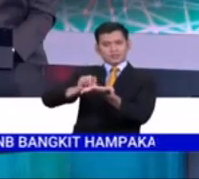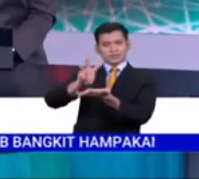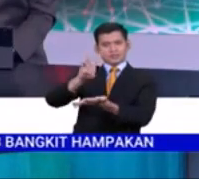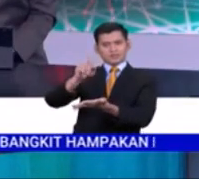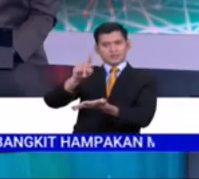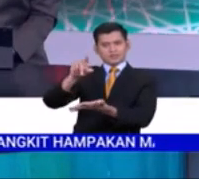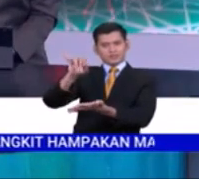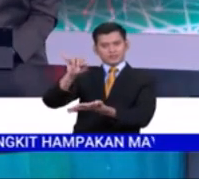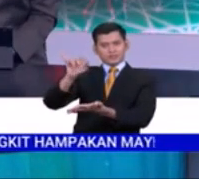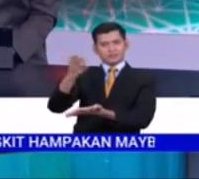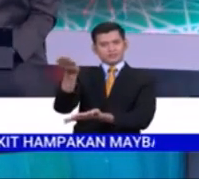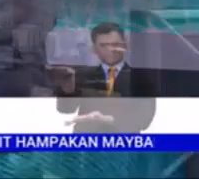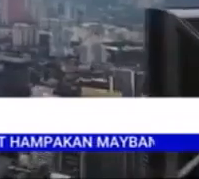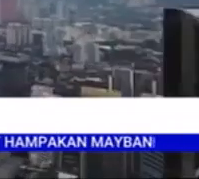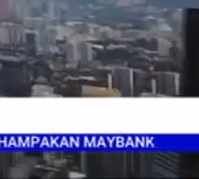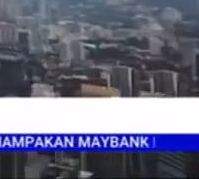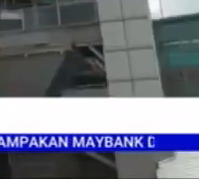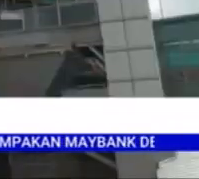Manian.